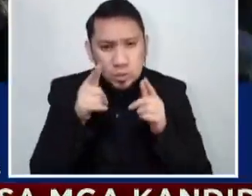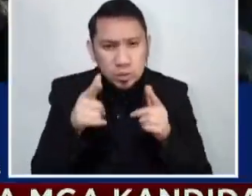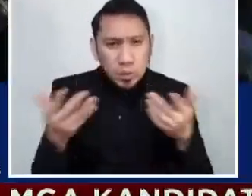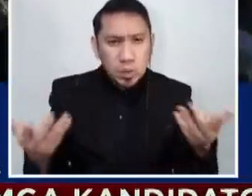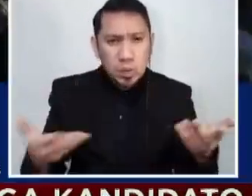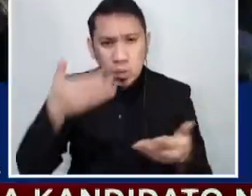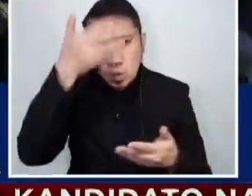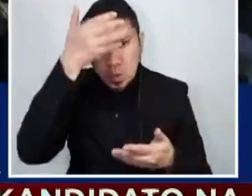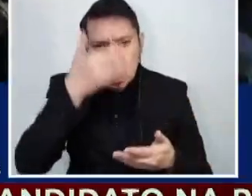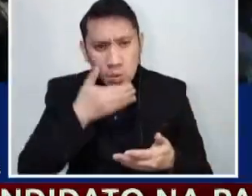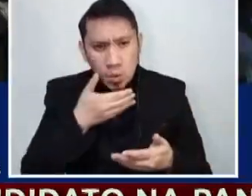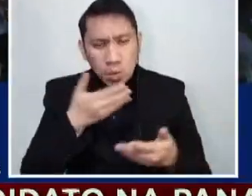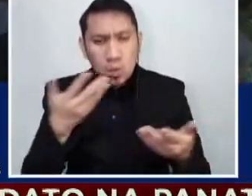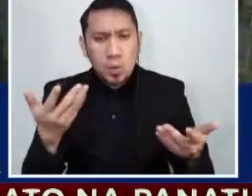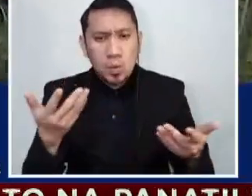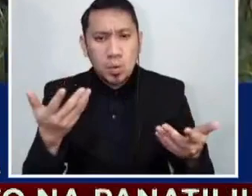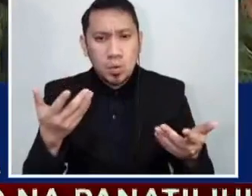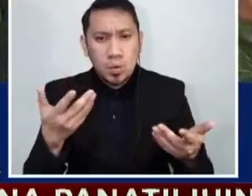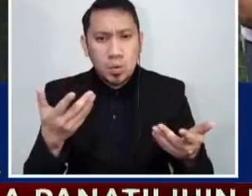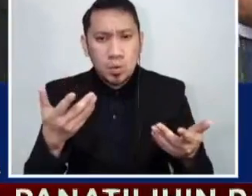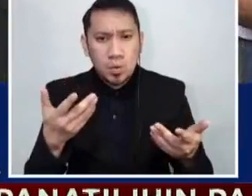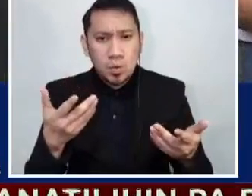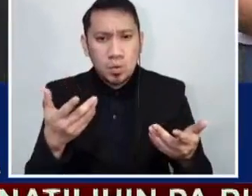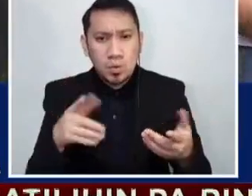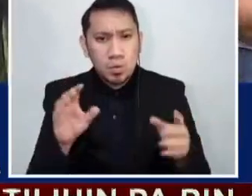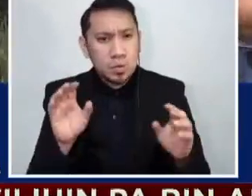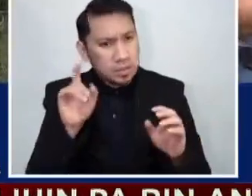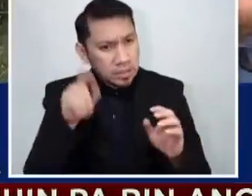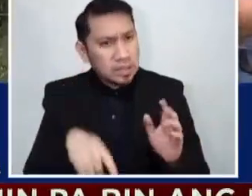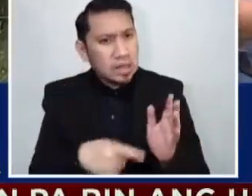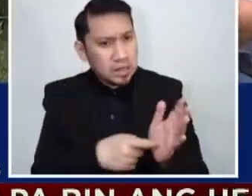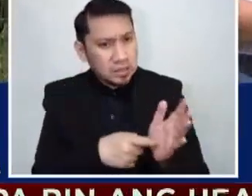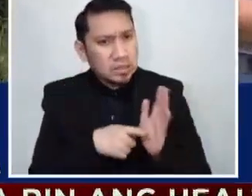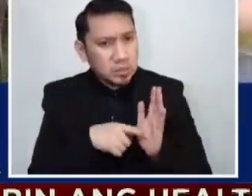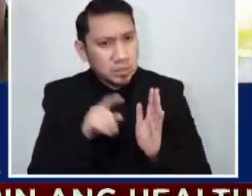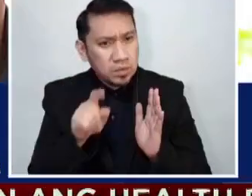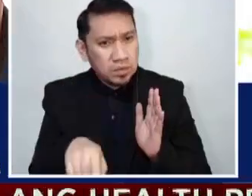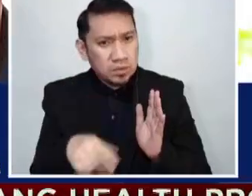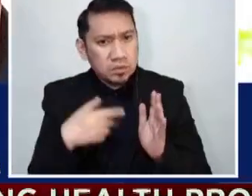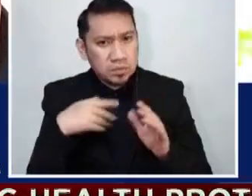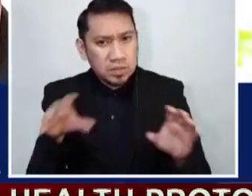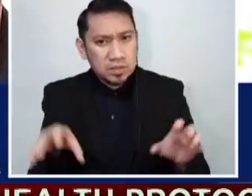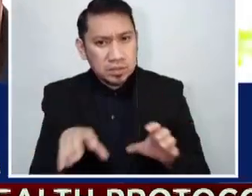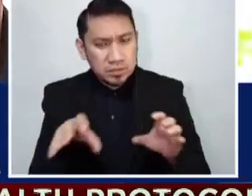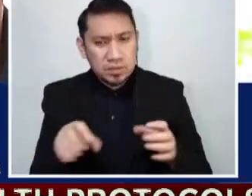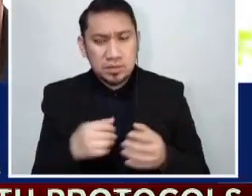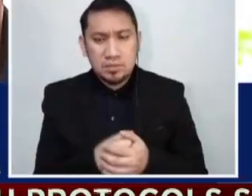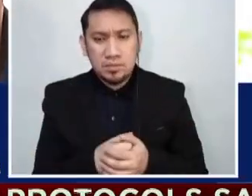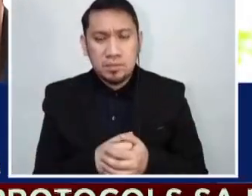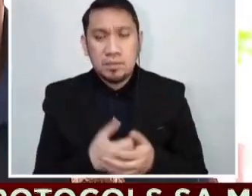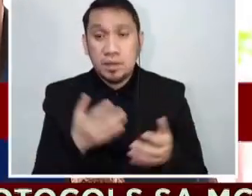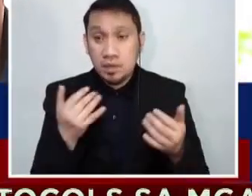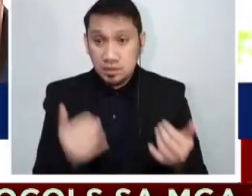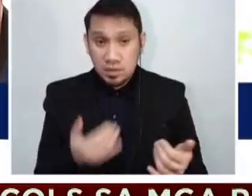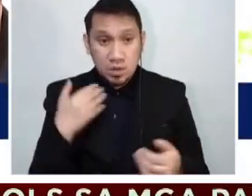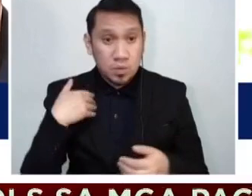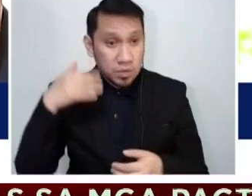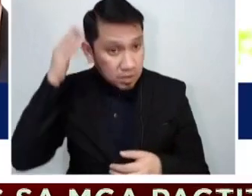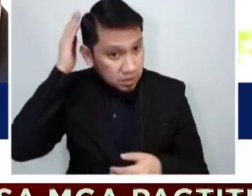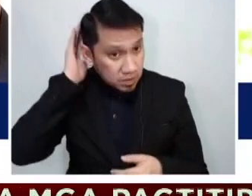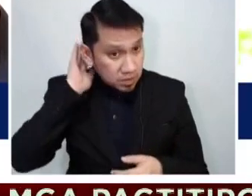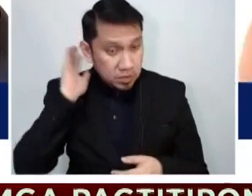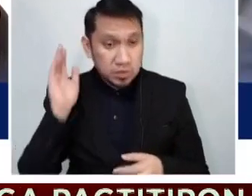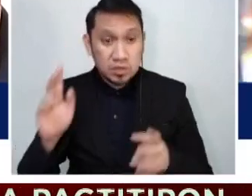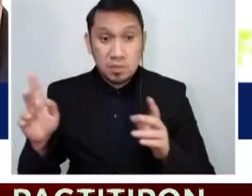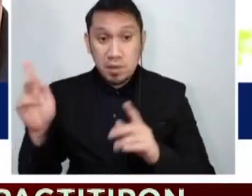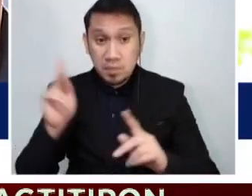na mandatory requirement ng COMELEC sa mga campaign-related activity. So we are appealing to the organizers